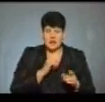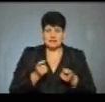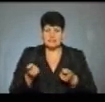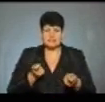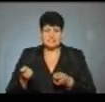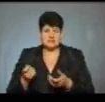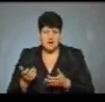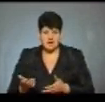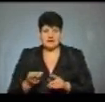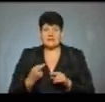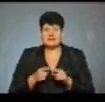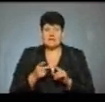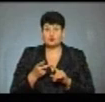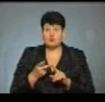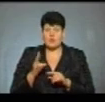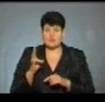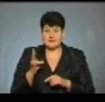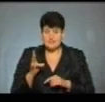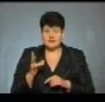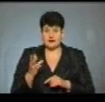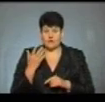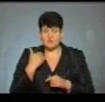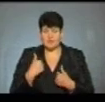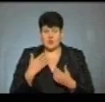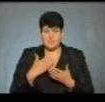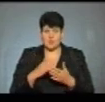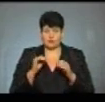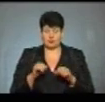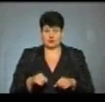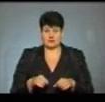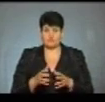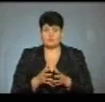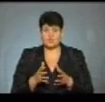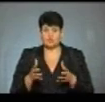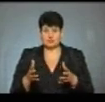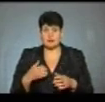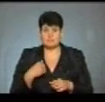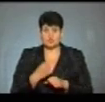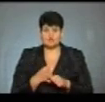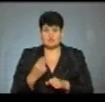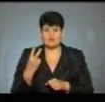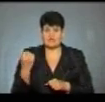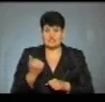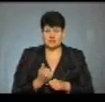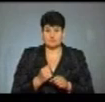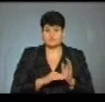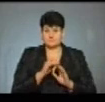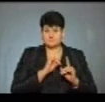адміністрацій. Тобто це друга неділя, яка я маю можливість. Я більшість працюю два тижні в